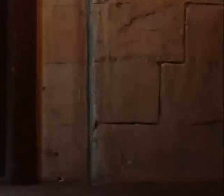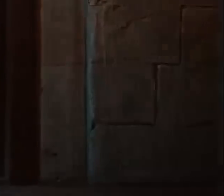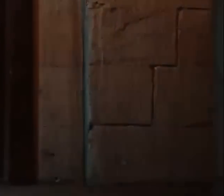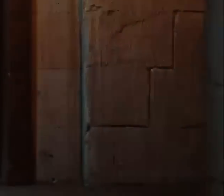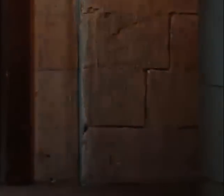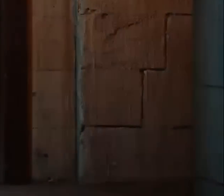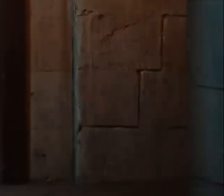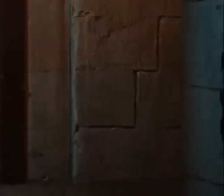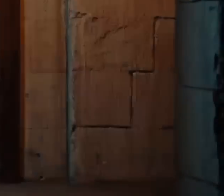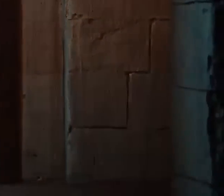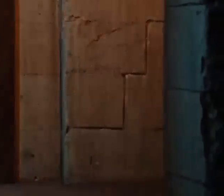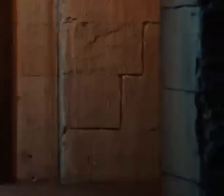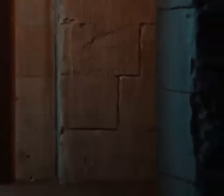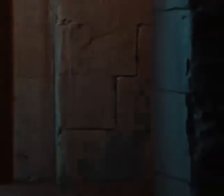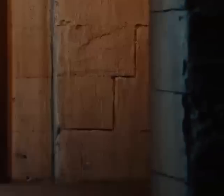düşüyor.